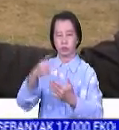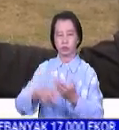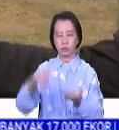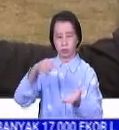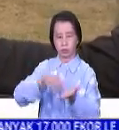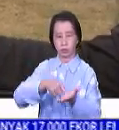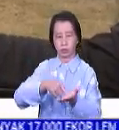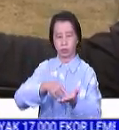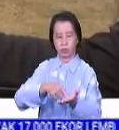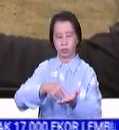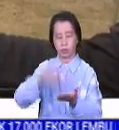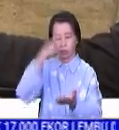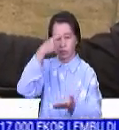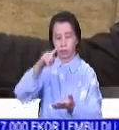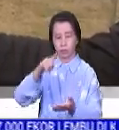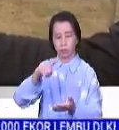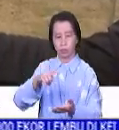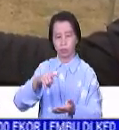begini